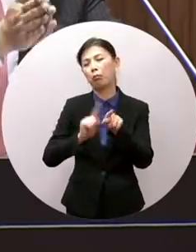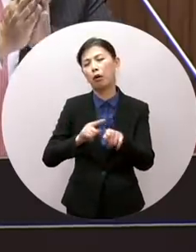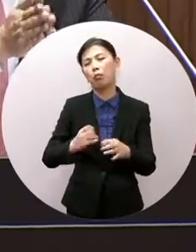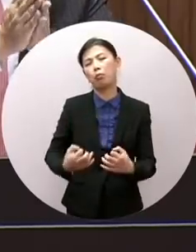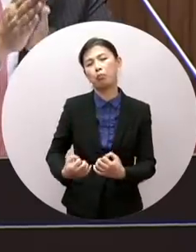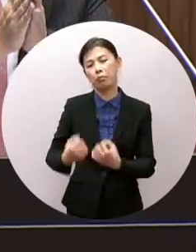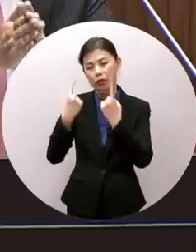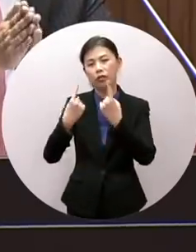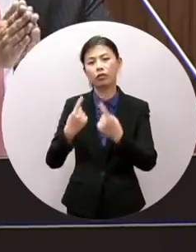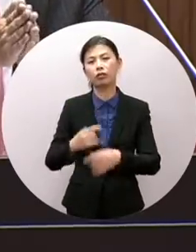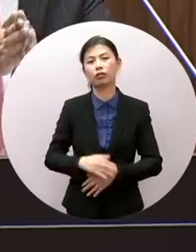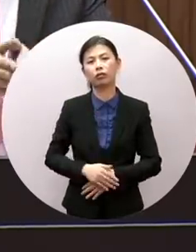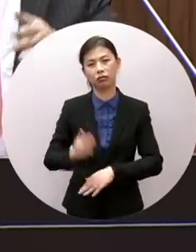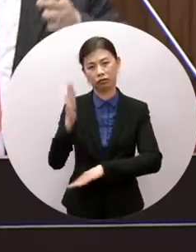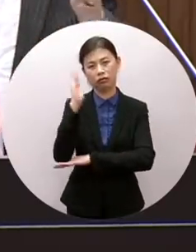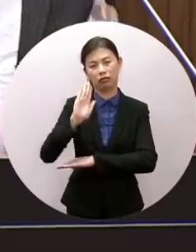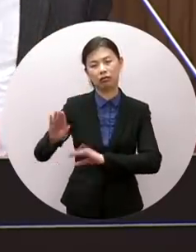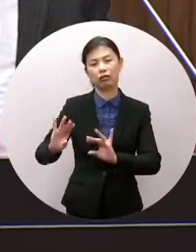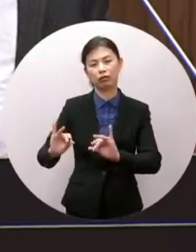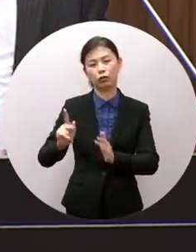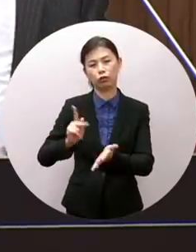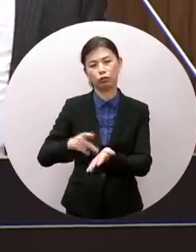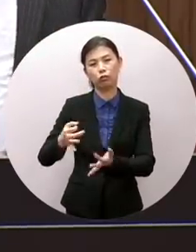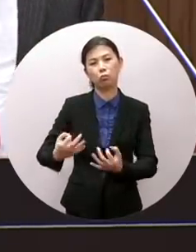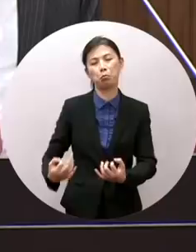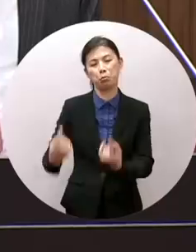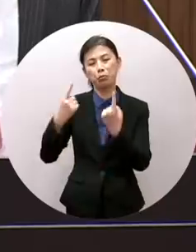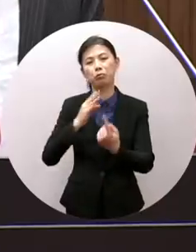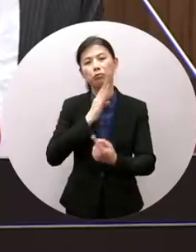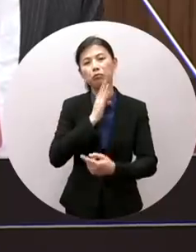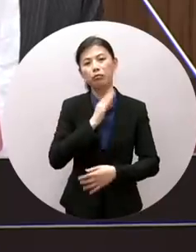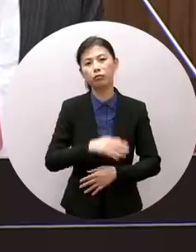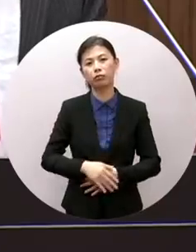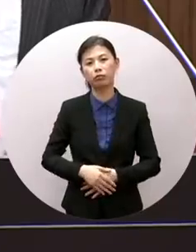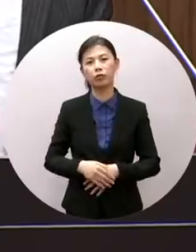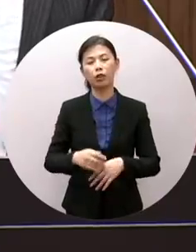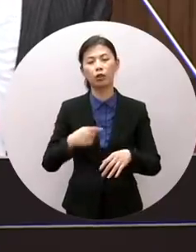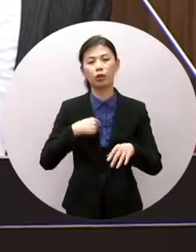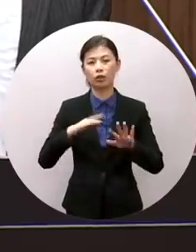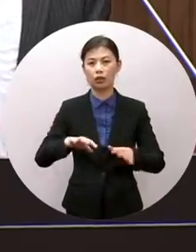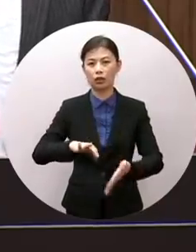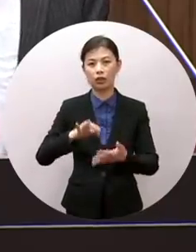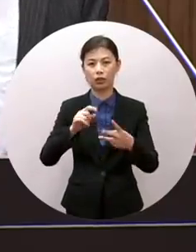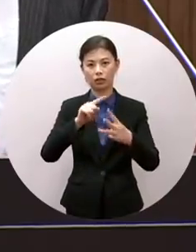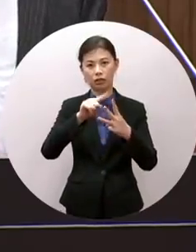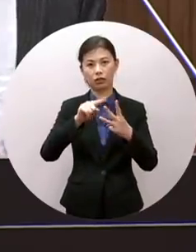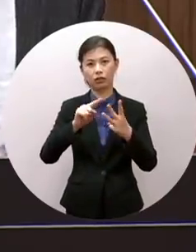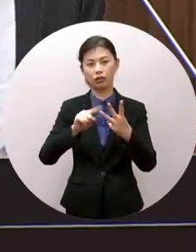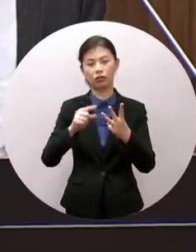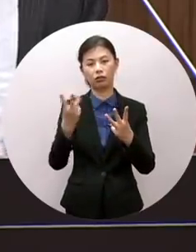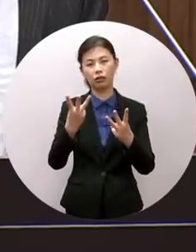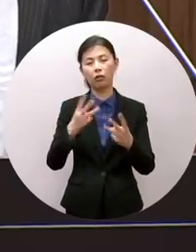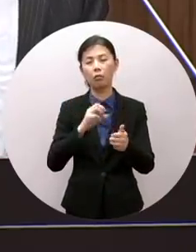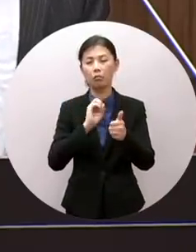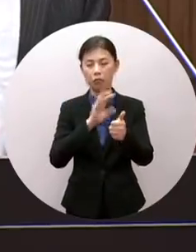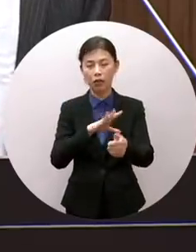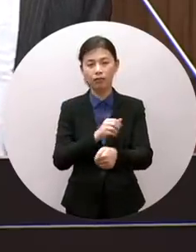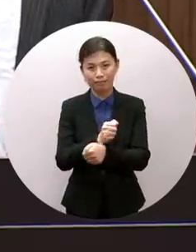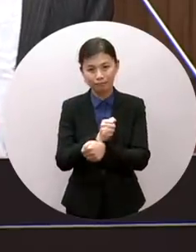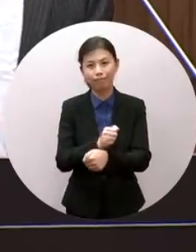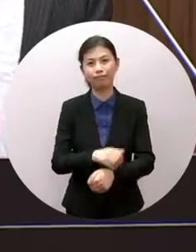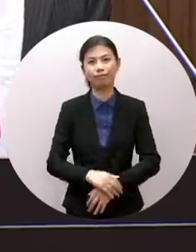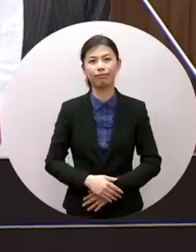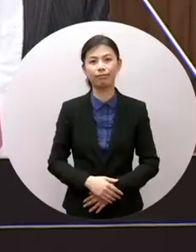升，这是公有土地的租借。好，所以这个部分三个问题，我今天提醒院长，因为我时间也到了，好，我提醒院长三个问